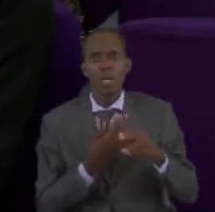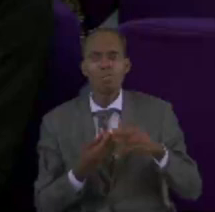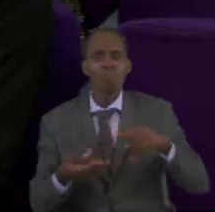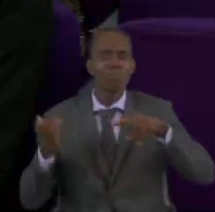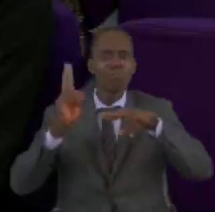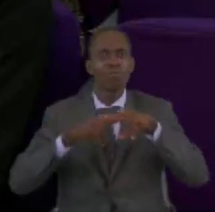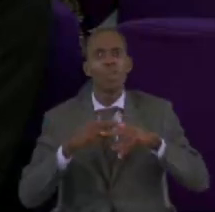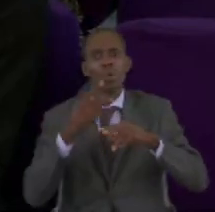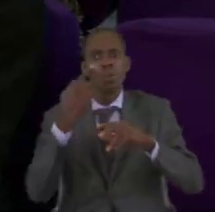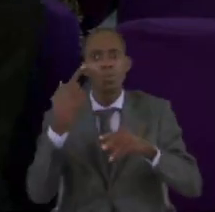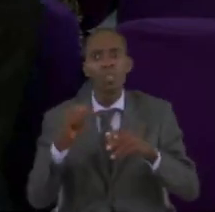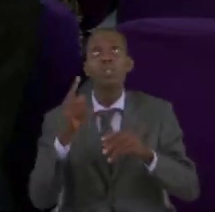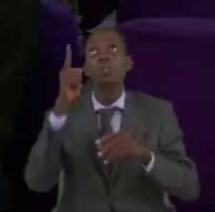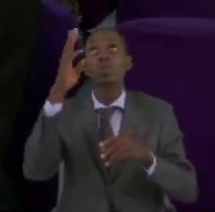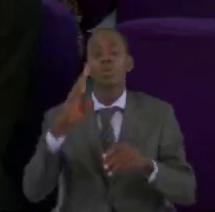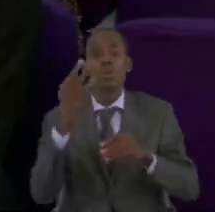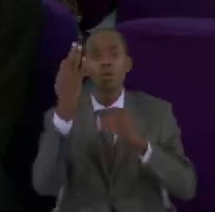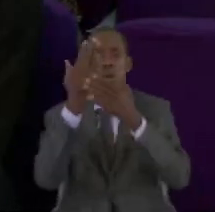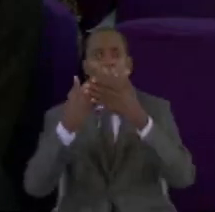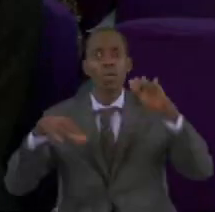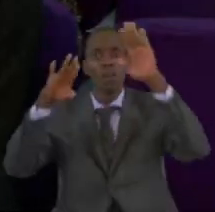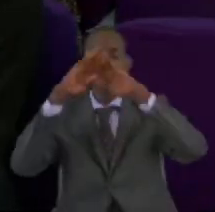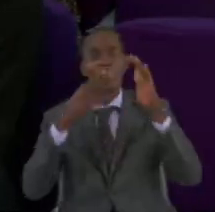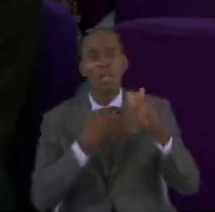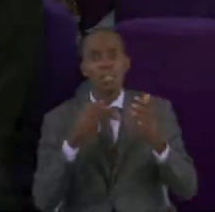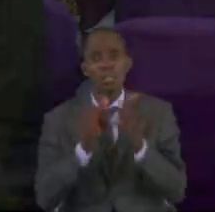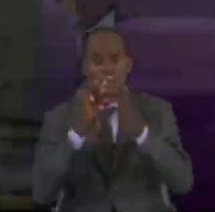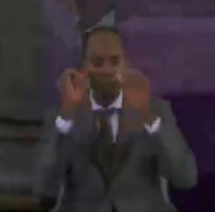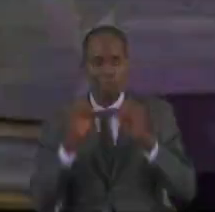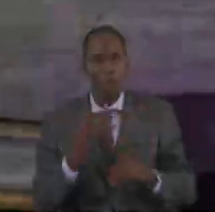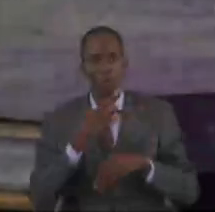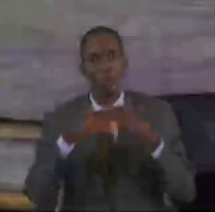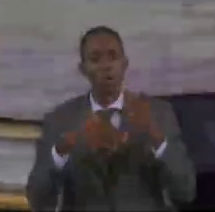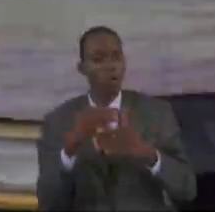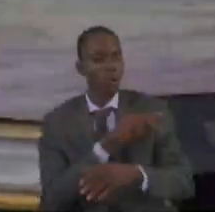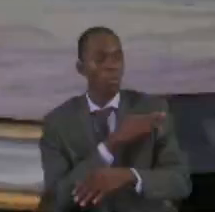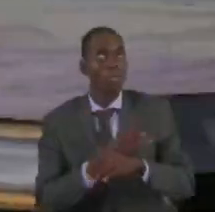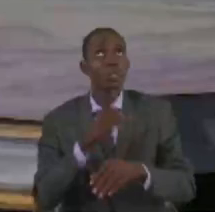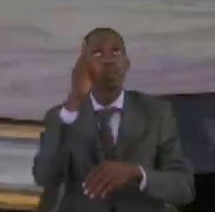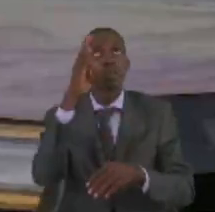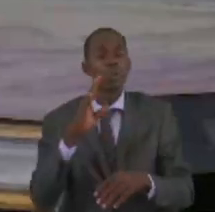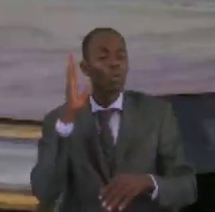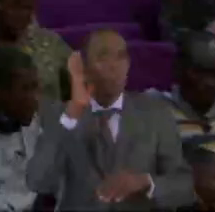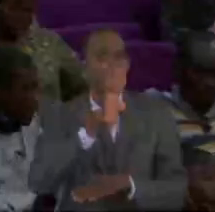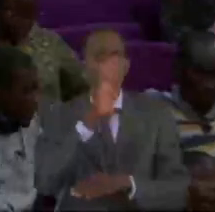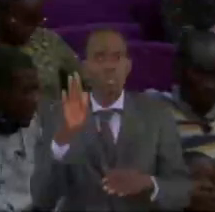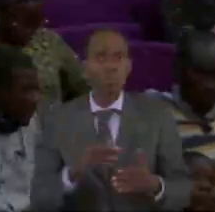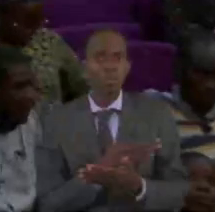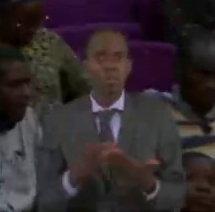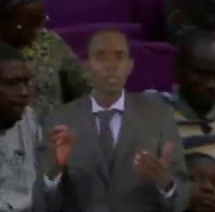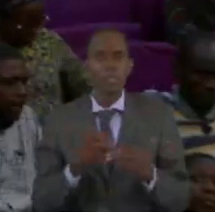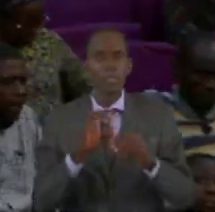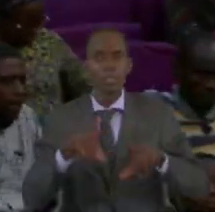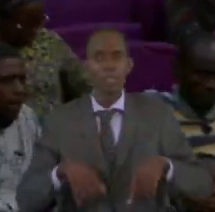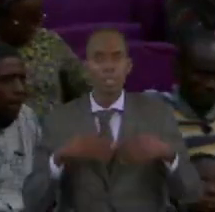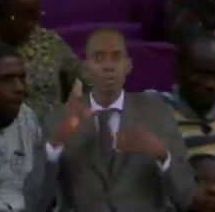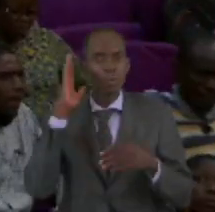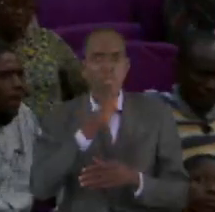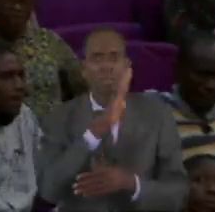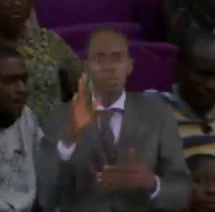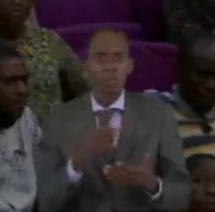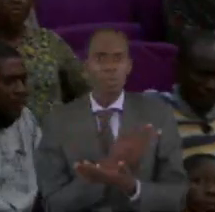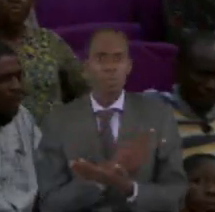et magnifiez le Dieu du ciel. Et cette puissance du Dieu tout-puissant ne fera pas défaut dans votre vie.